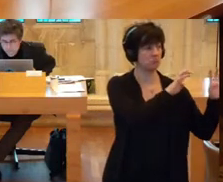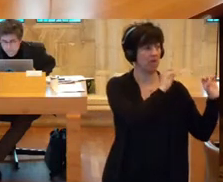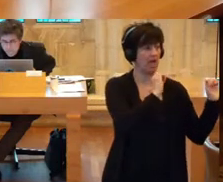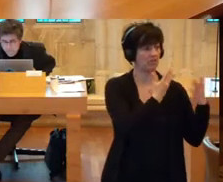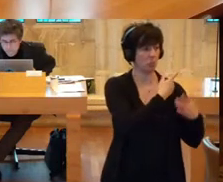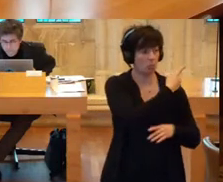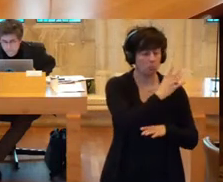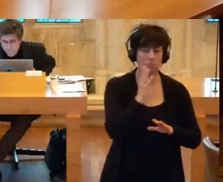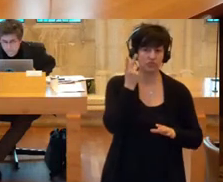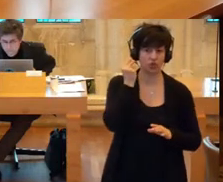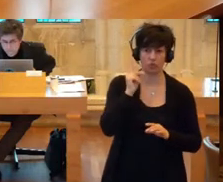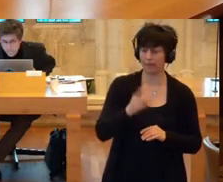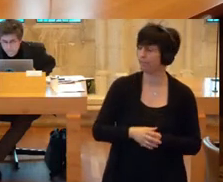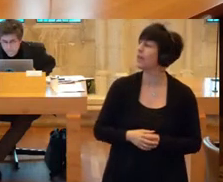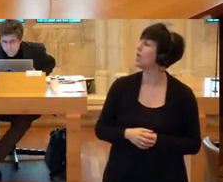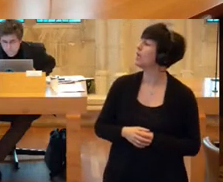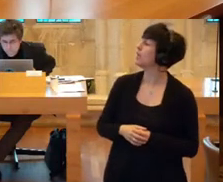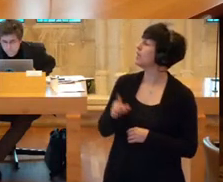Alors, sur le sujet de la...